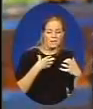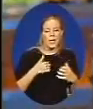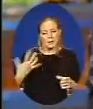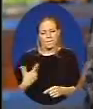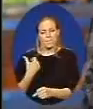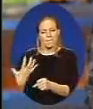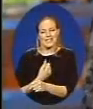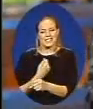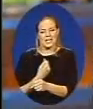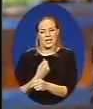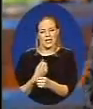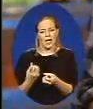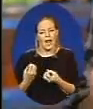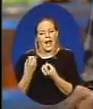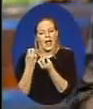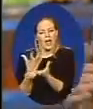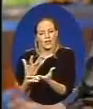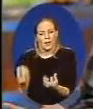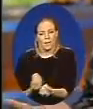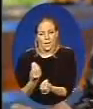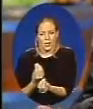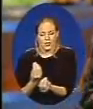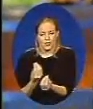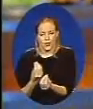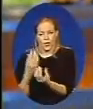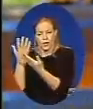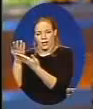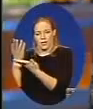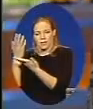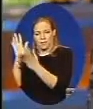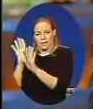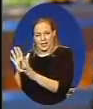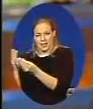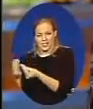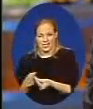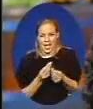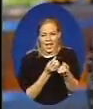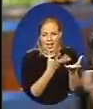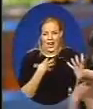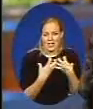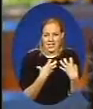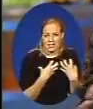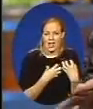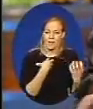מצליח להעביר משהו ממדיום אחד למדיום שני. אני למשל יודע